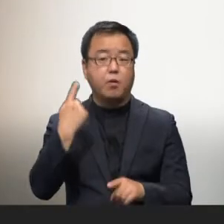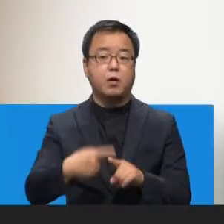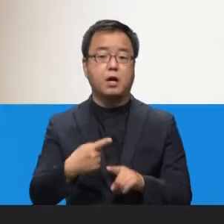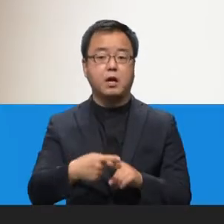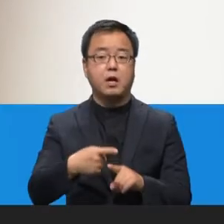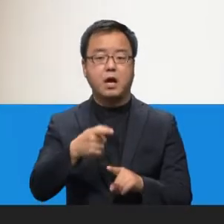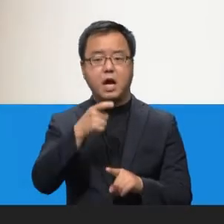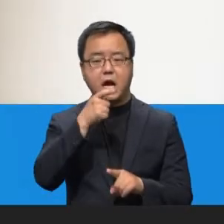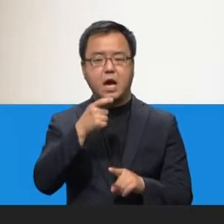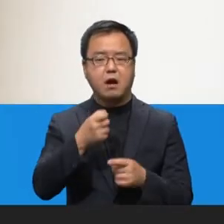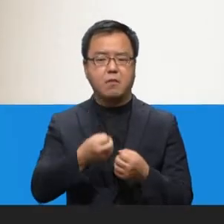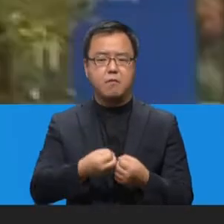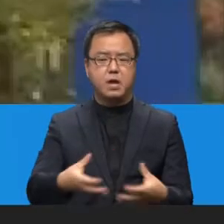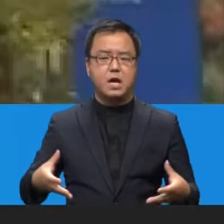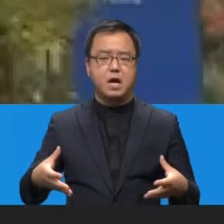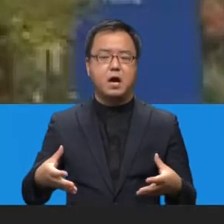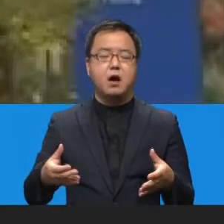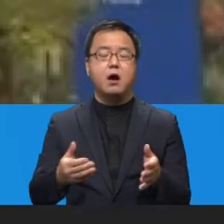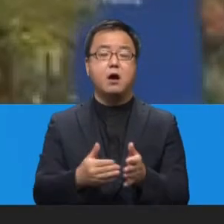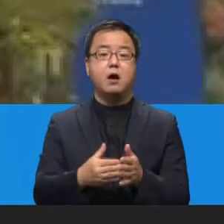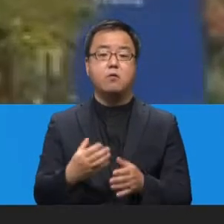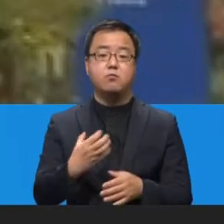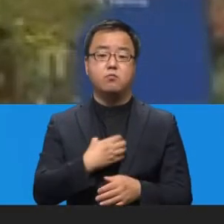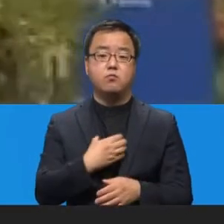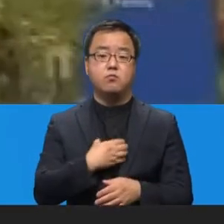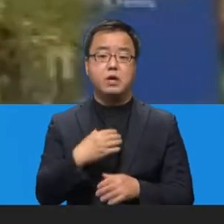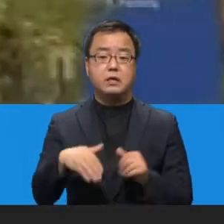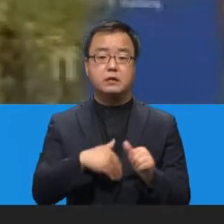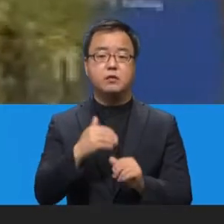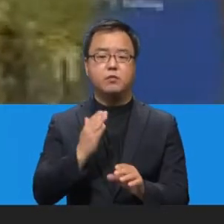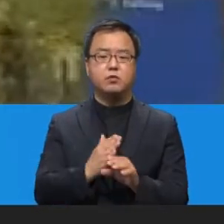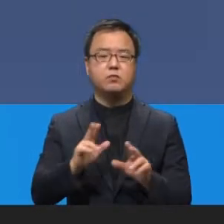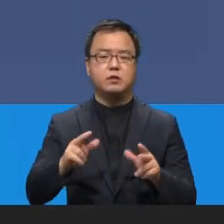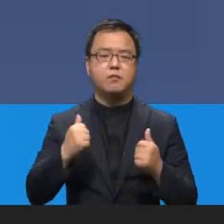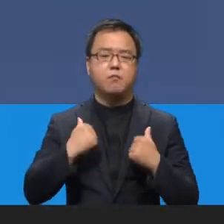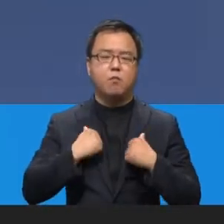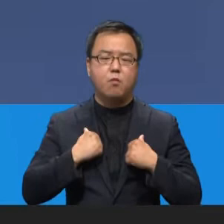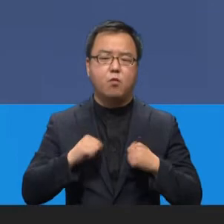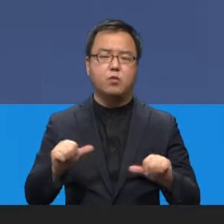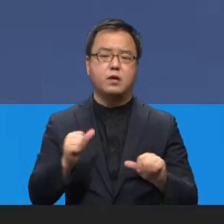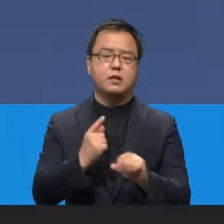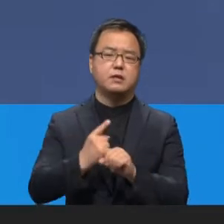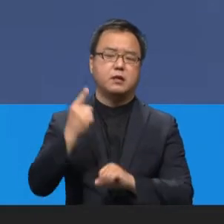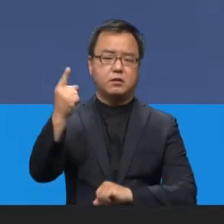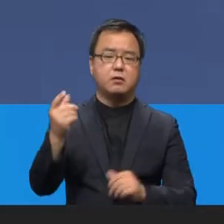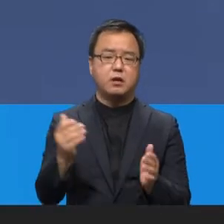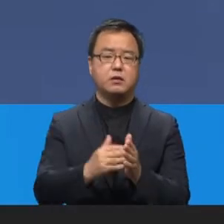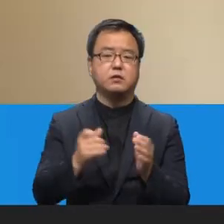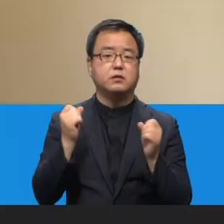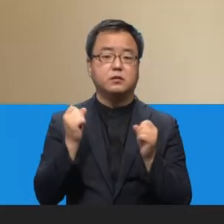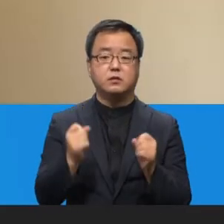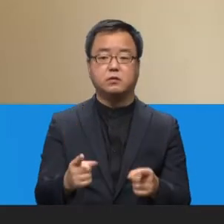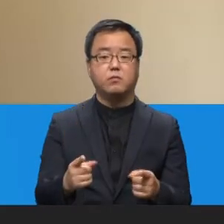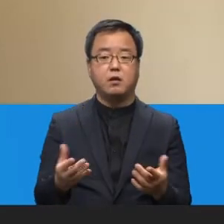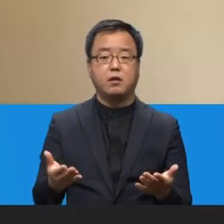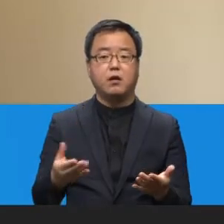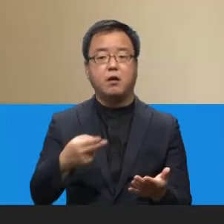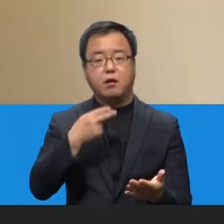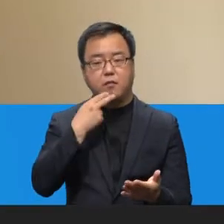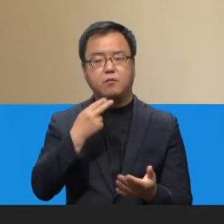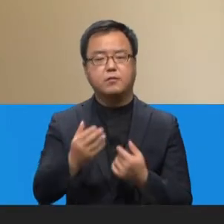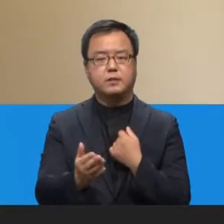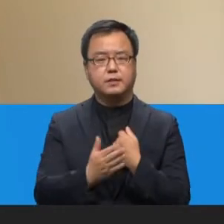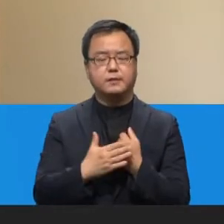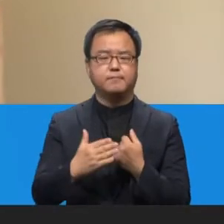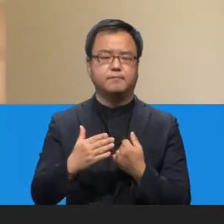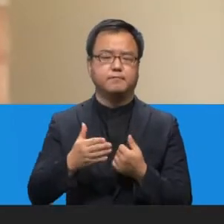봤습니다 위급 사태 줘 하지만 지금 포기하면 내년까지 기회가 없습니다 결국 출산의 고통을 고스란히